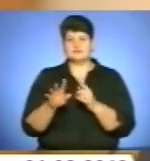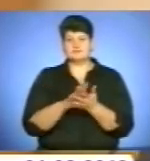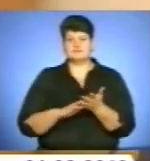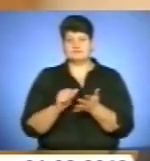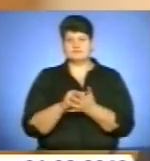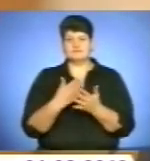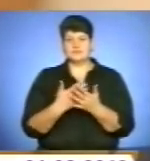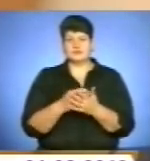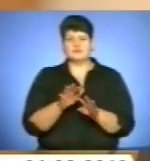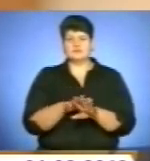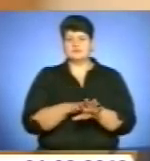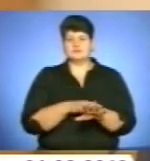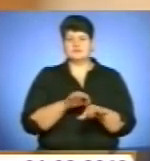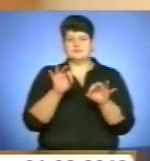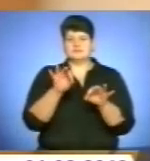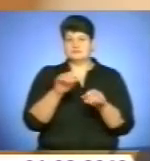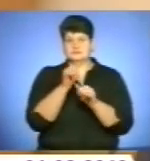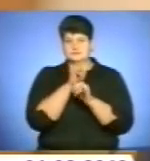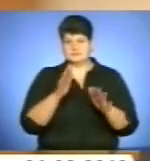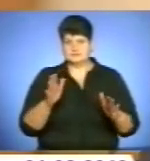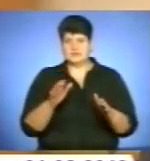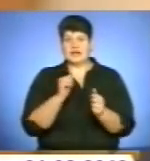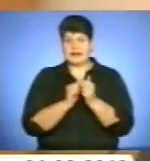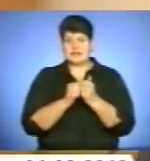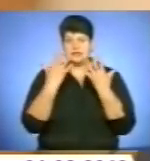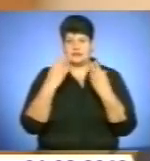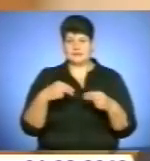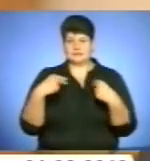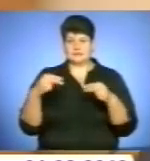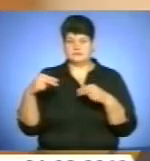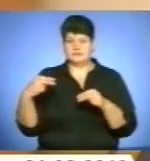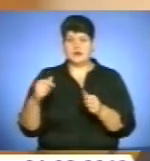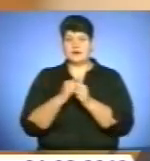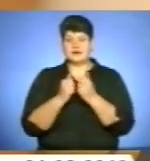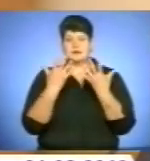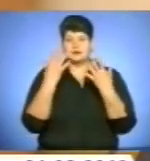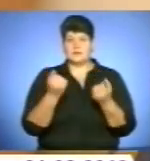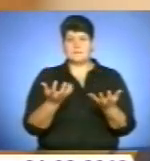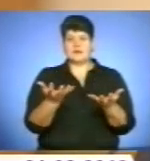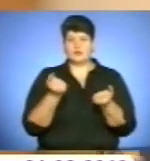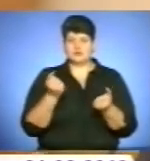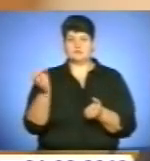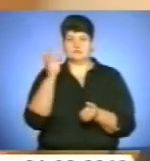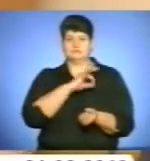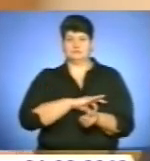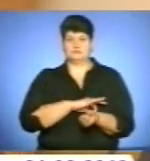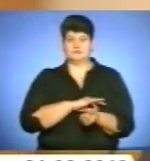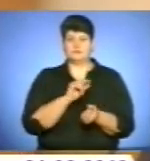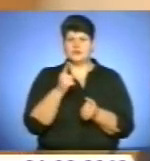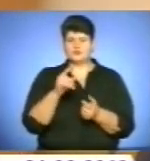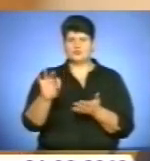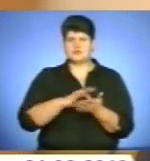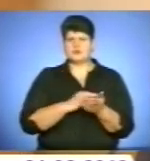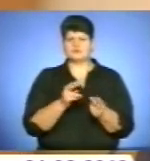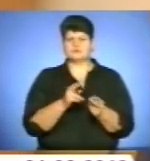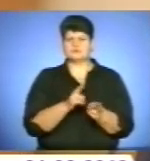не могут долго лежать. Каждый день продаем. То есть каждый день получаем выручку. Ну почему сразу не